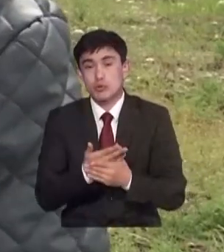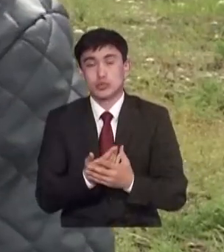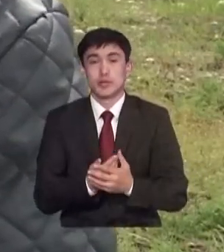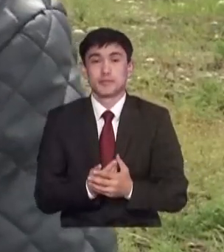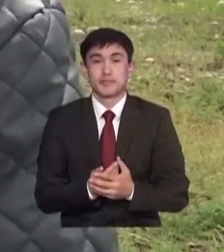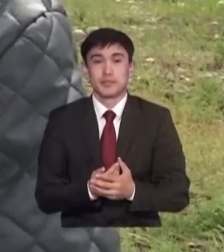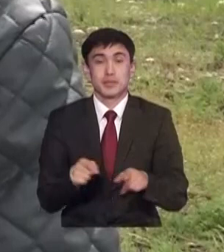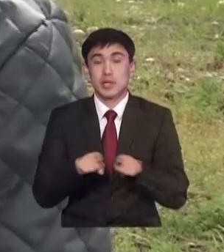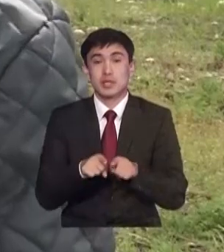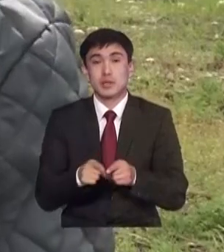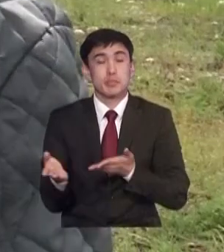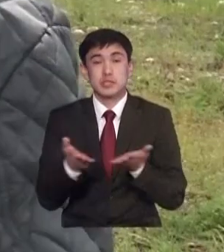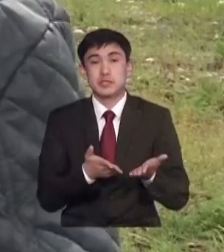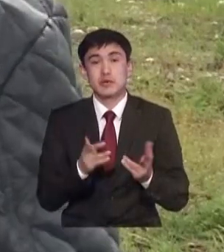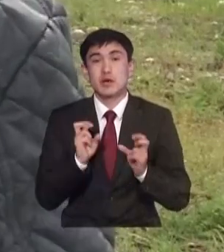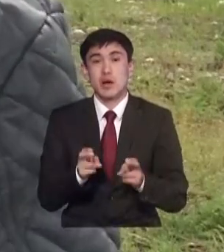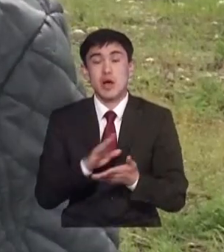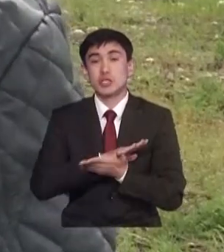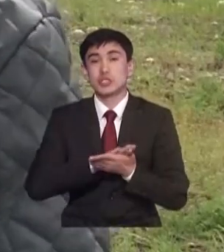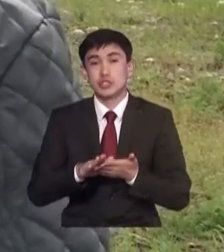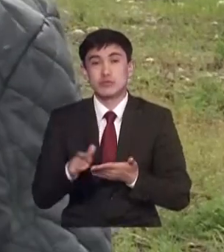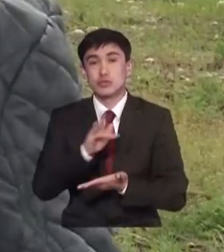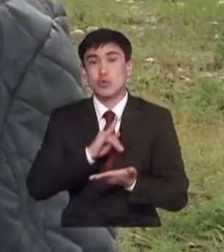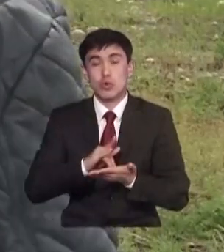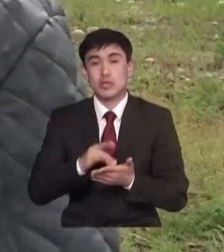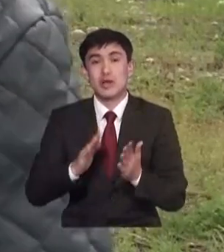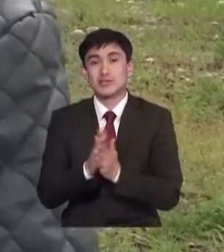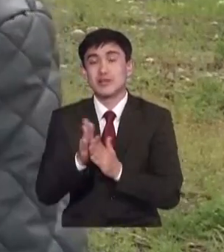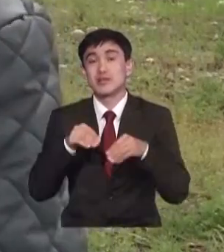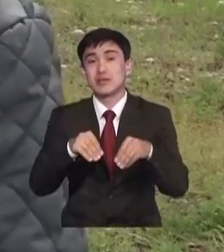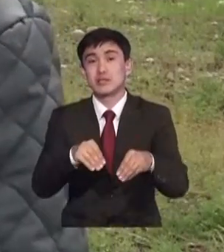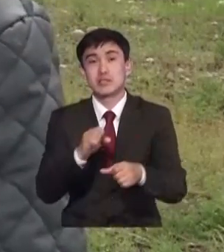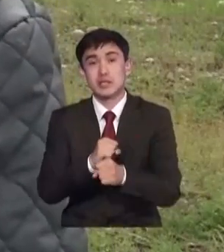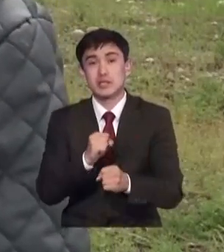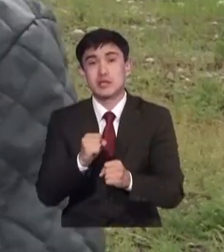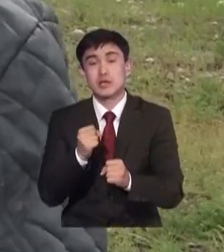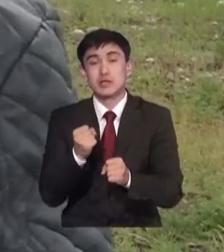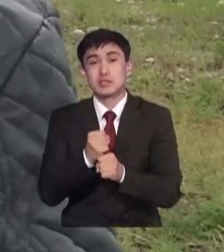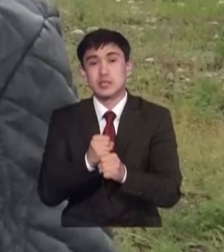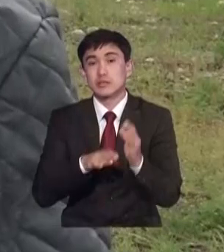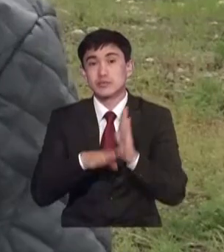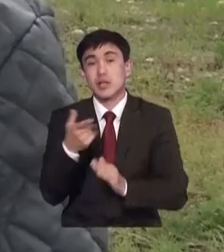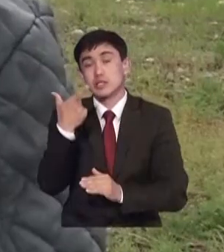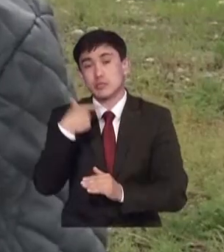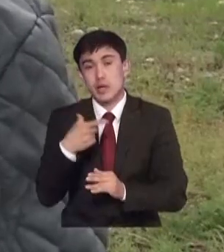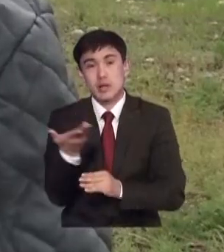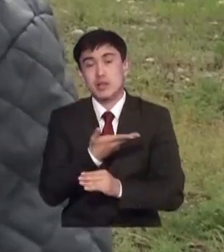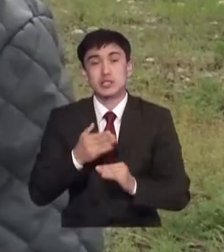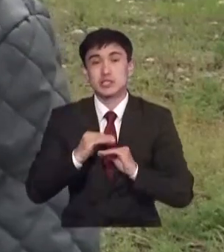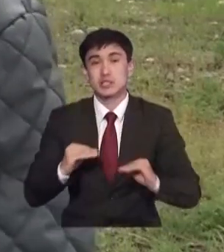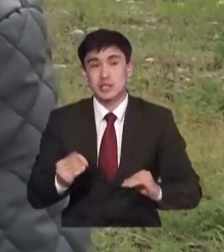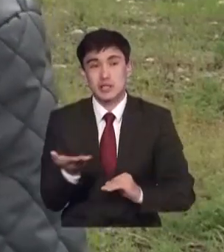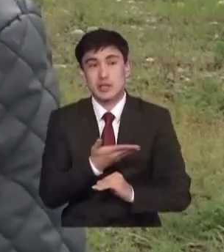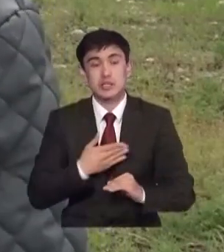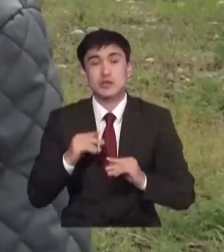знаете, такие призывы, как очистить наш город, озеленить, сделать его красивее, мы это делаем для себя, для наших детей,